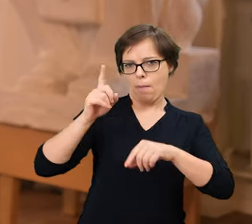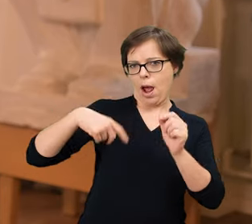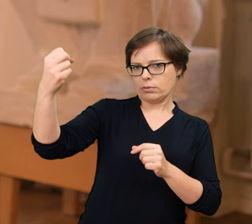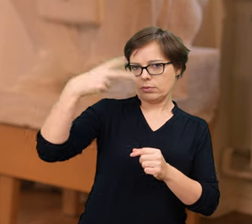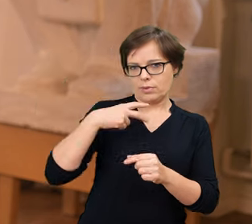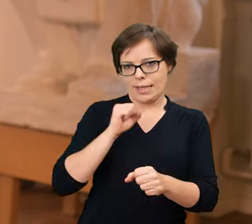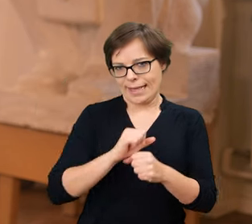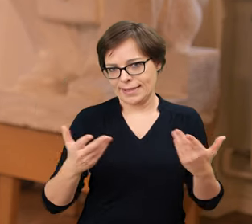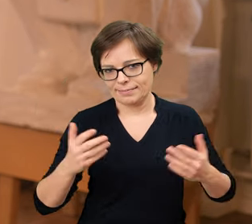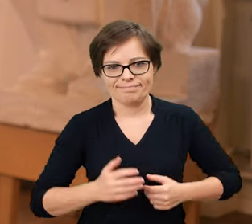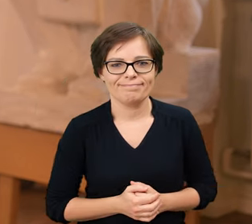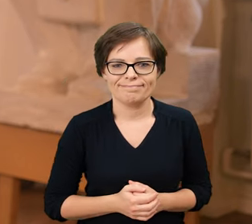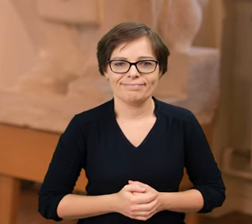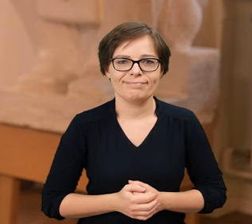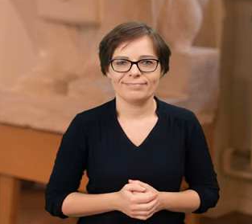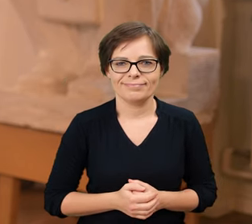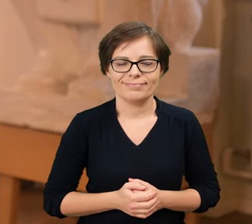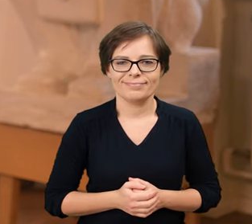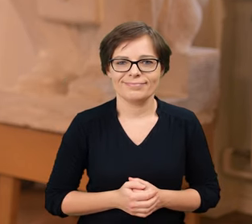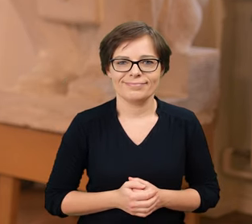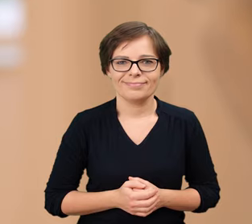wtedy, kiedy świeci słońce.